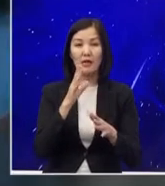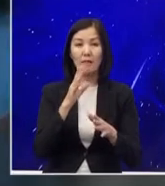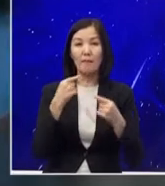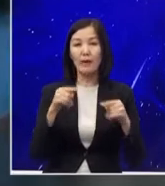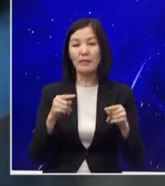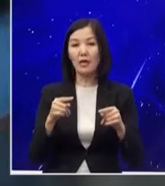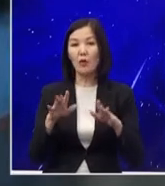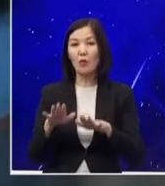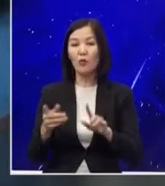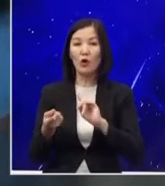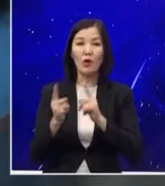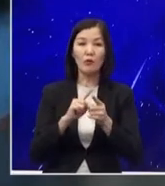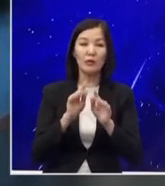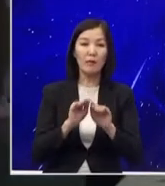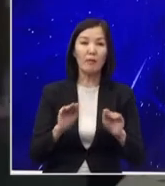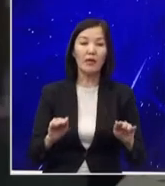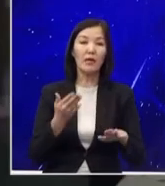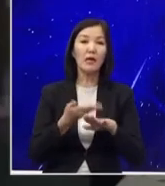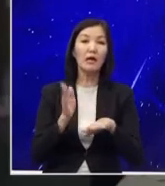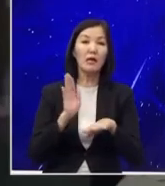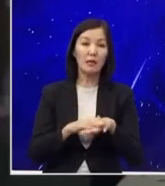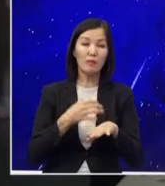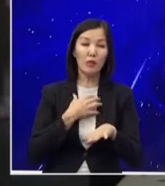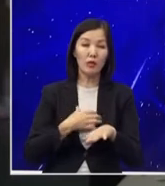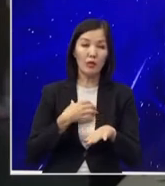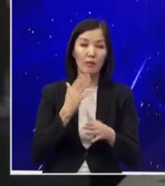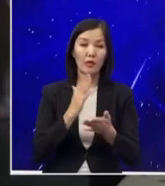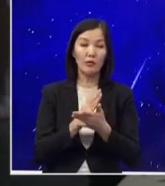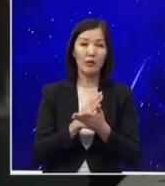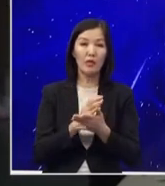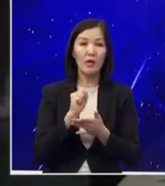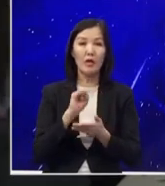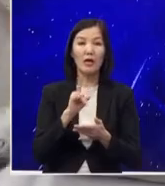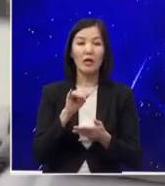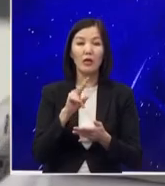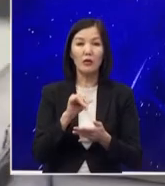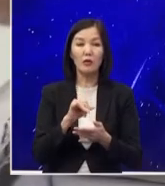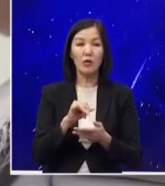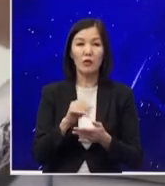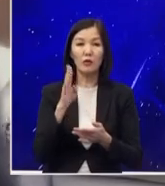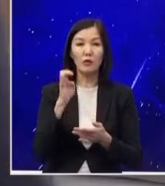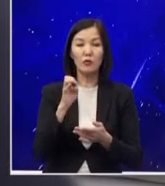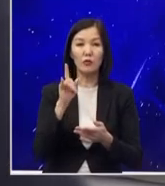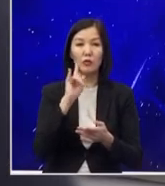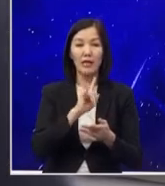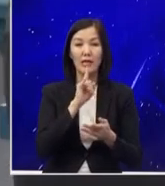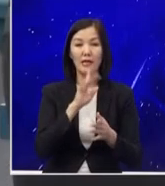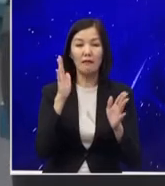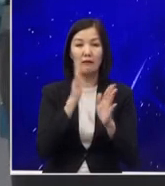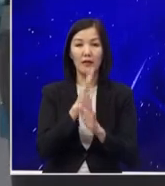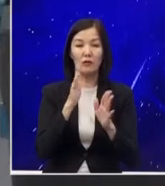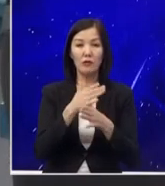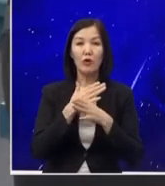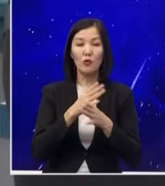көшсек балаларымызға тіпті де қиын бола ма деп алаңдайды. Ал Айгүл Сағадибек қызы 400 әйелдің тағдыры үшін